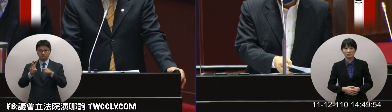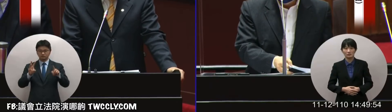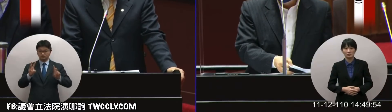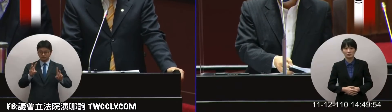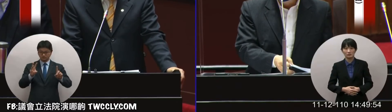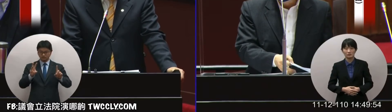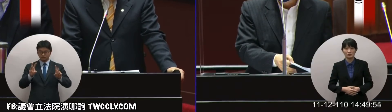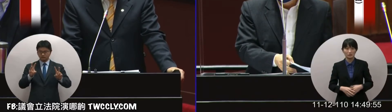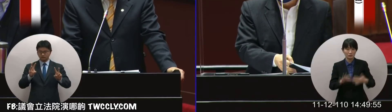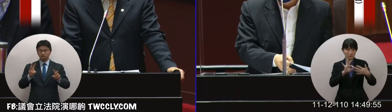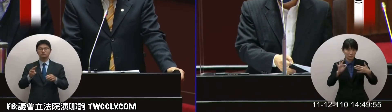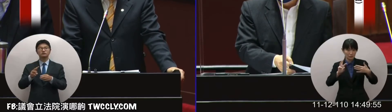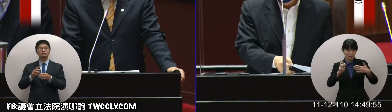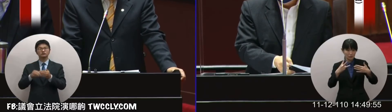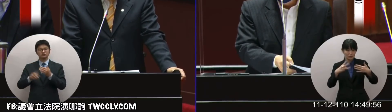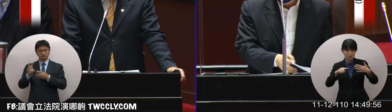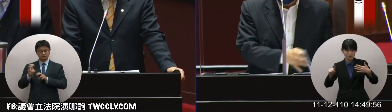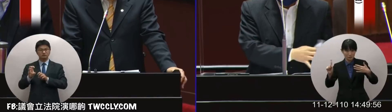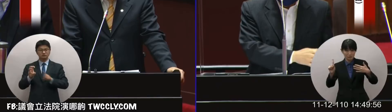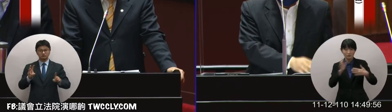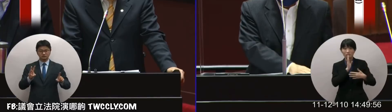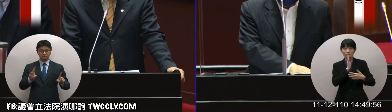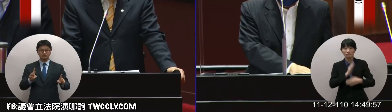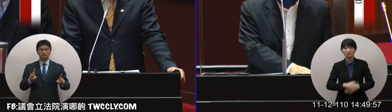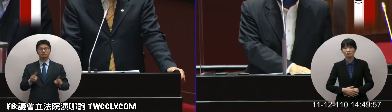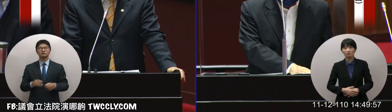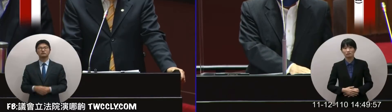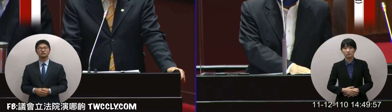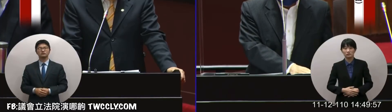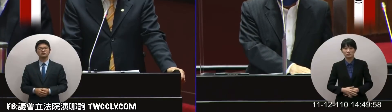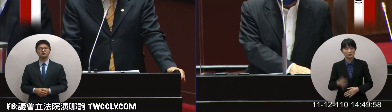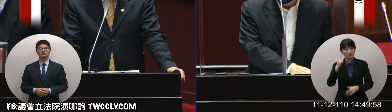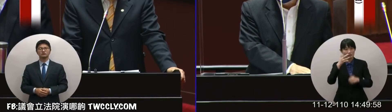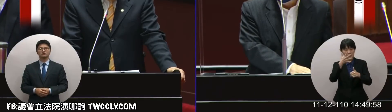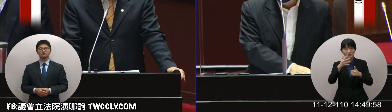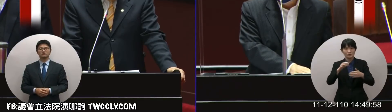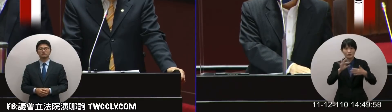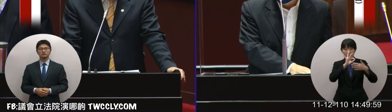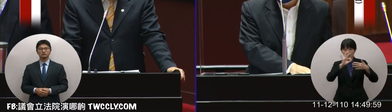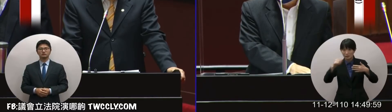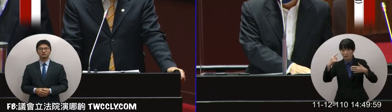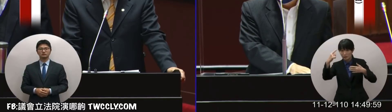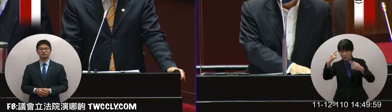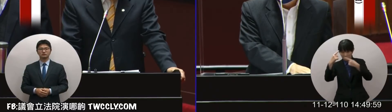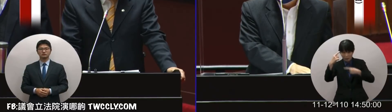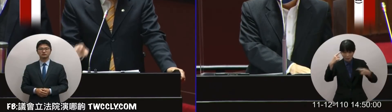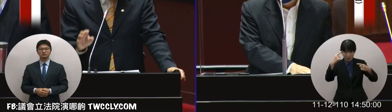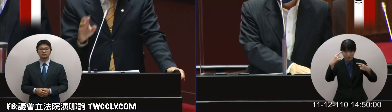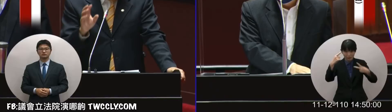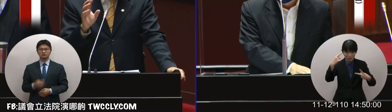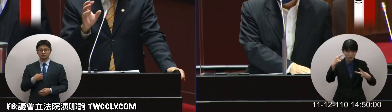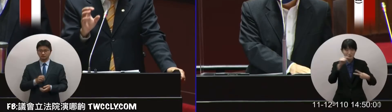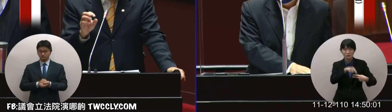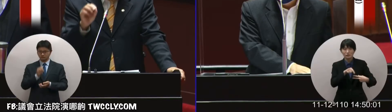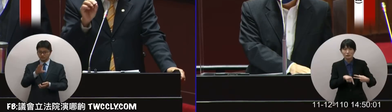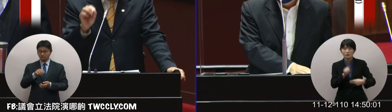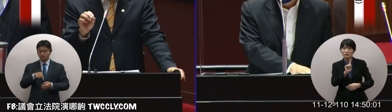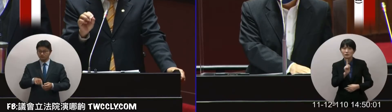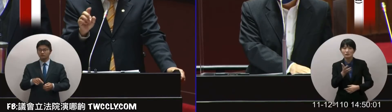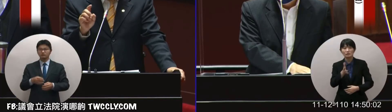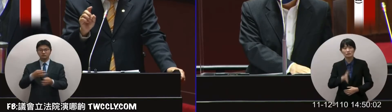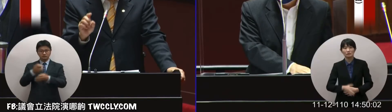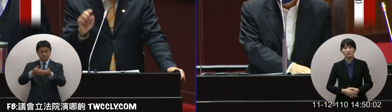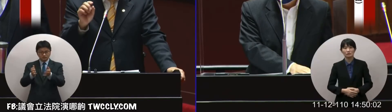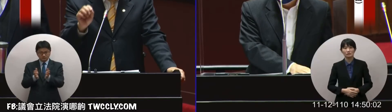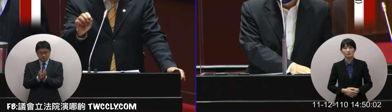嘿， 33:1了哈。 对， 那我想问一下，是第一项第一款还是第二款？ 那个跟委员报告哈，因为经济部也很